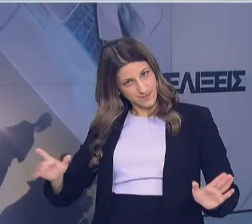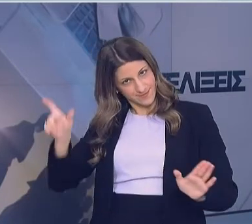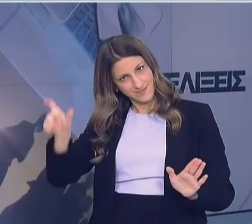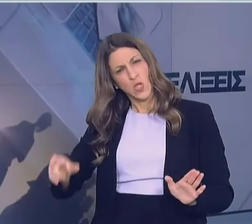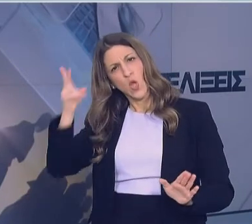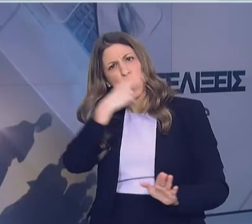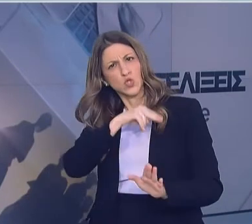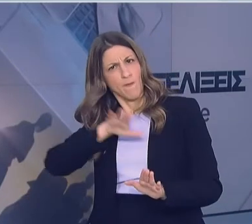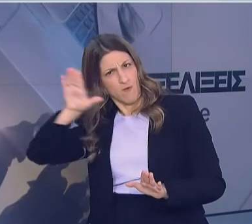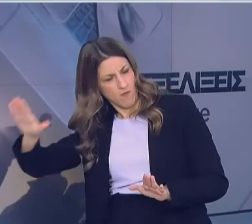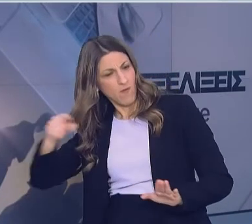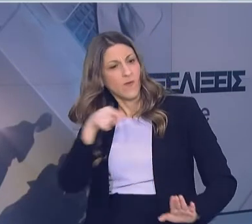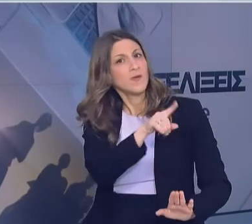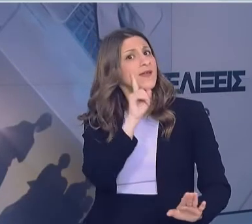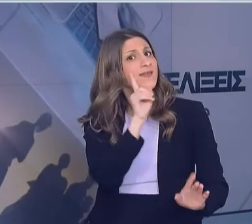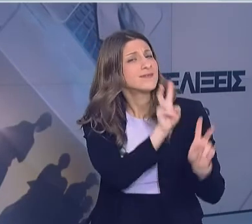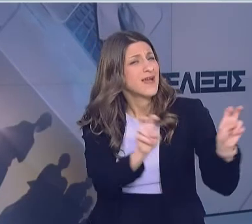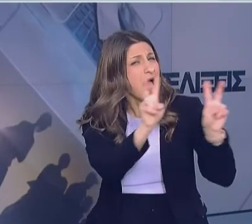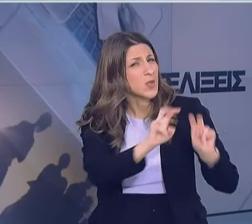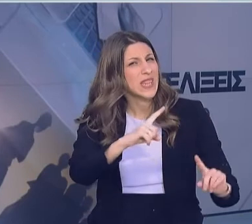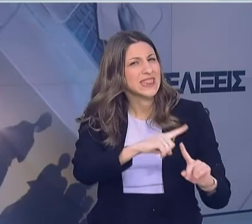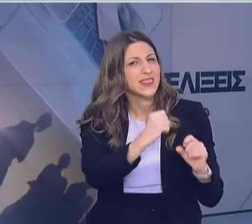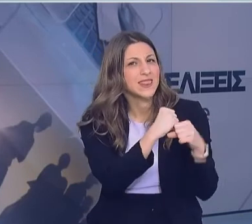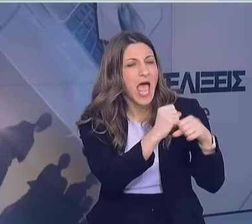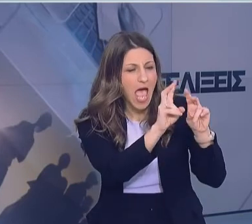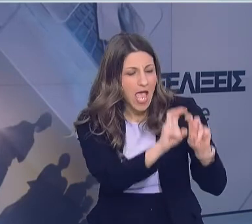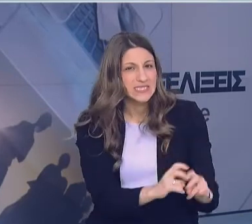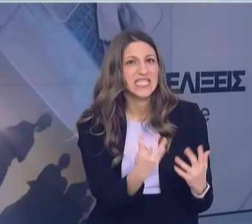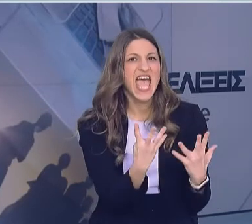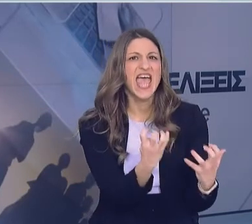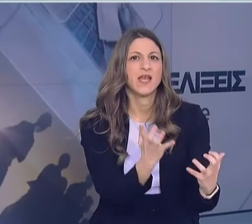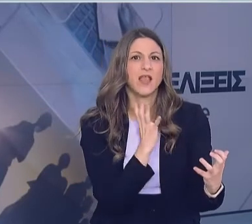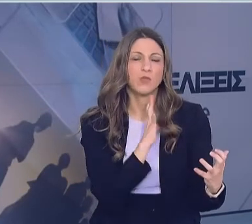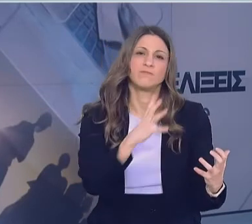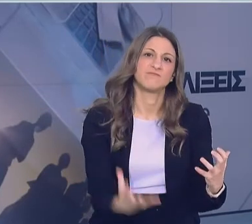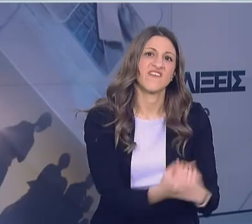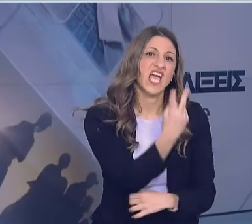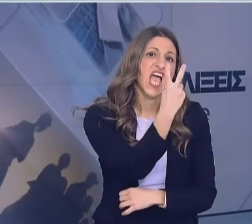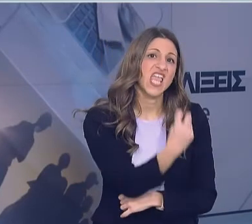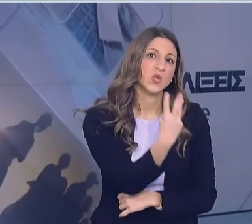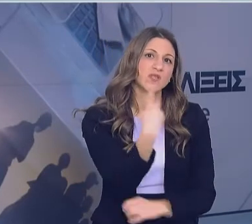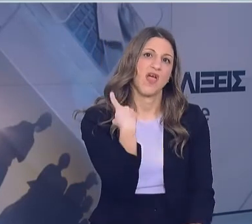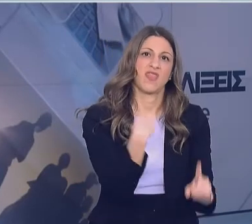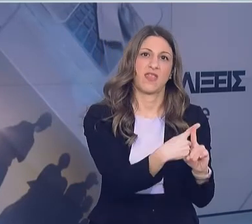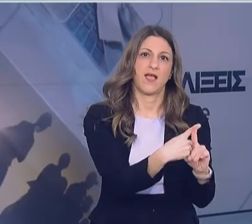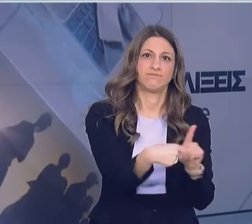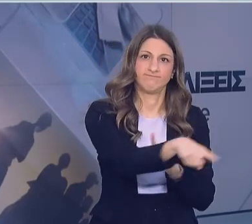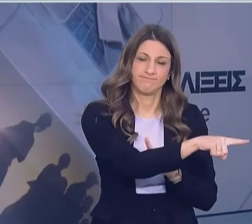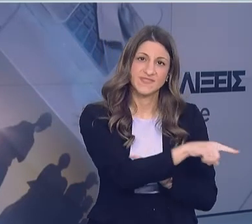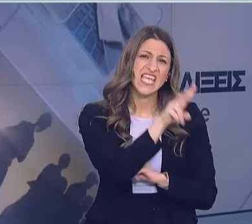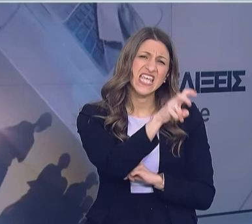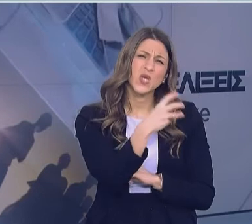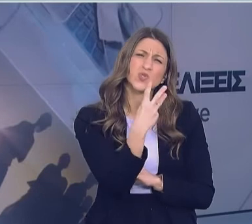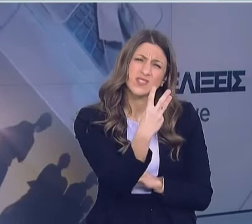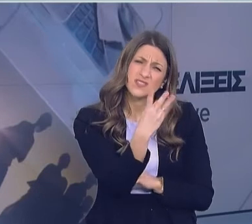καθώς και προσωπικού της δομής. Από την ιχνηλάτηση αυτή, σε 90 περίπου δείγματα, προέκυψαν 23 θετικά δείγματα, τα οποία